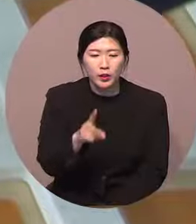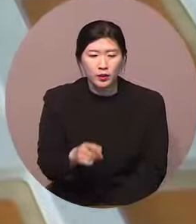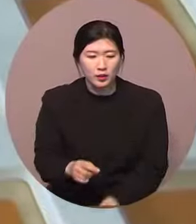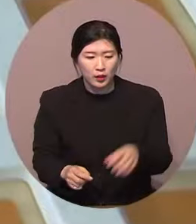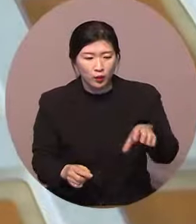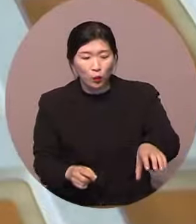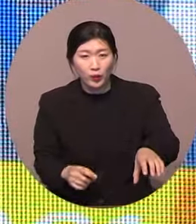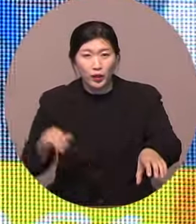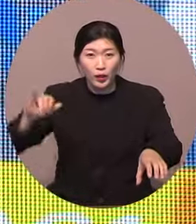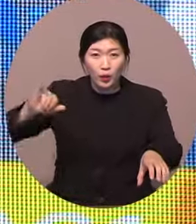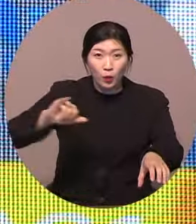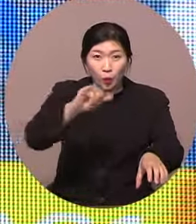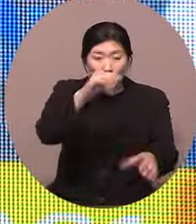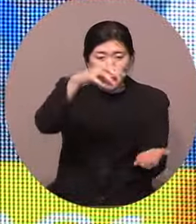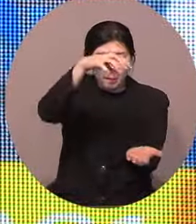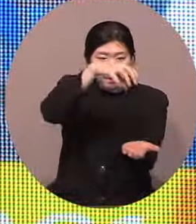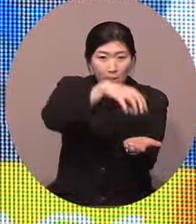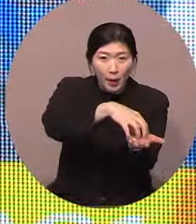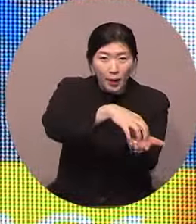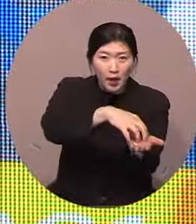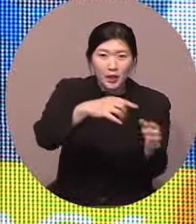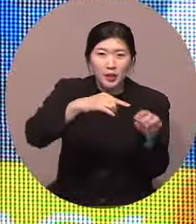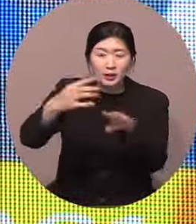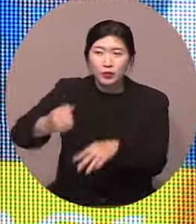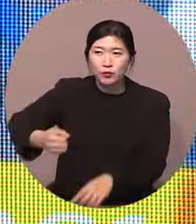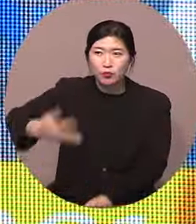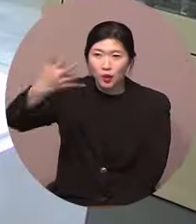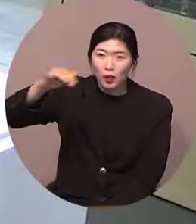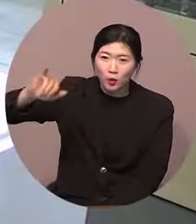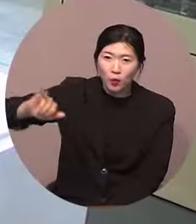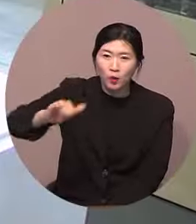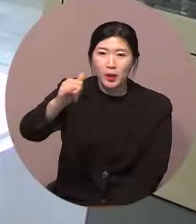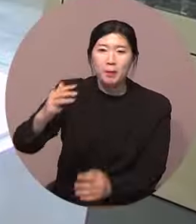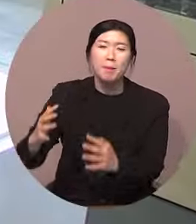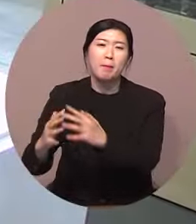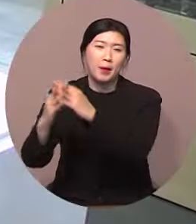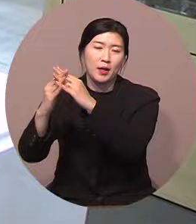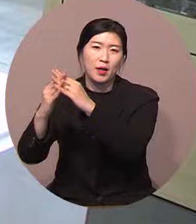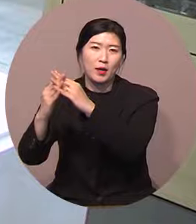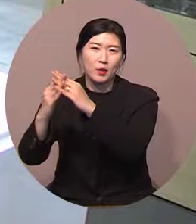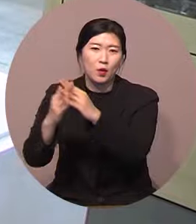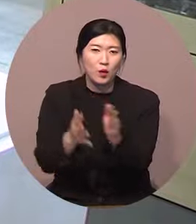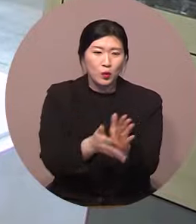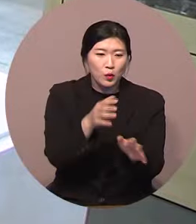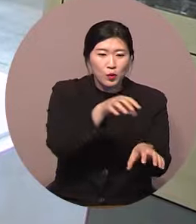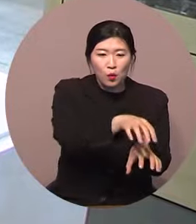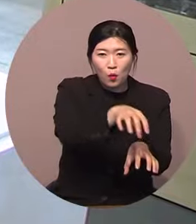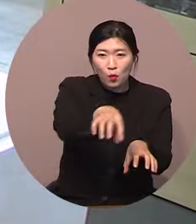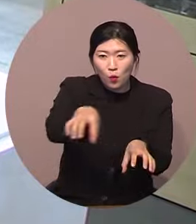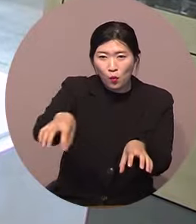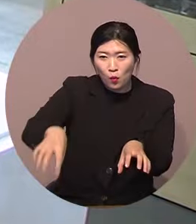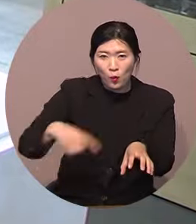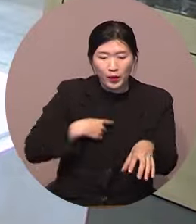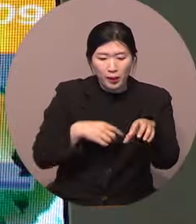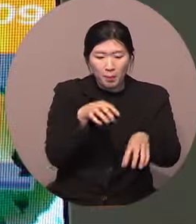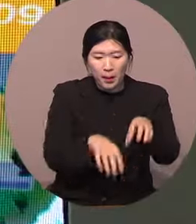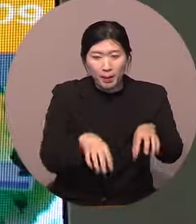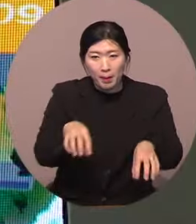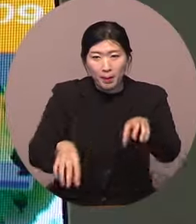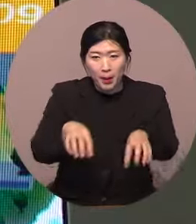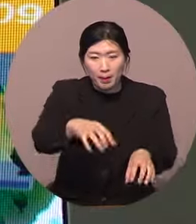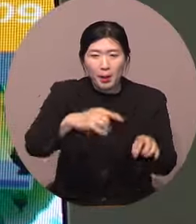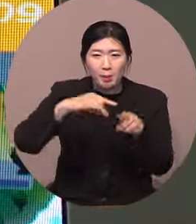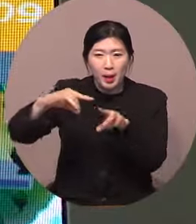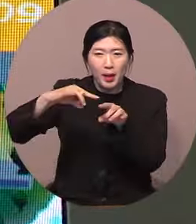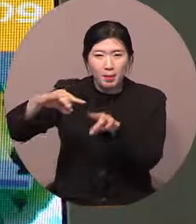구역에 공항이라고 적힌 블록을 올려놓자 화면 속 도시에 공항이 생기고 도시 곳곳 비어있는 공간에 경찰서와 공원